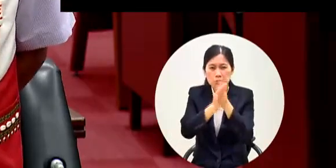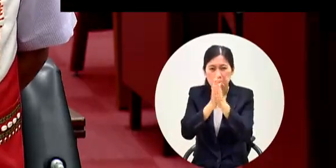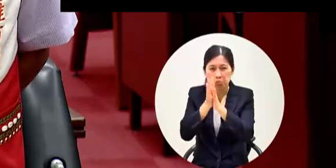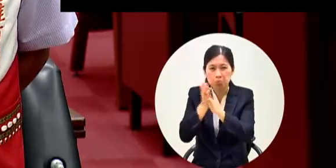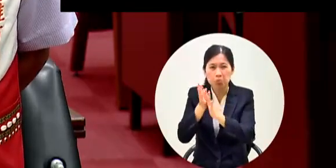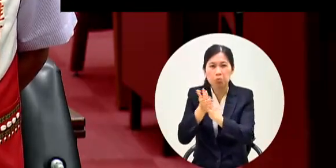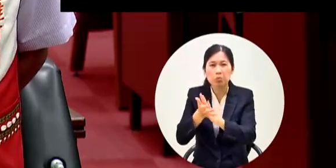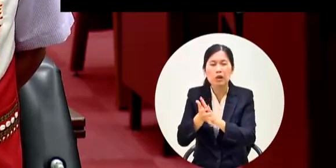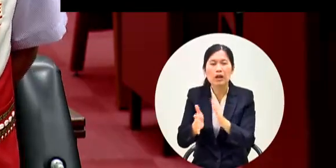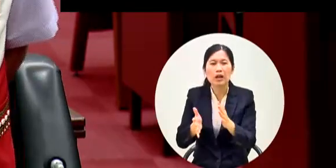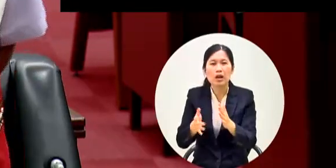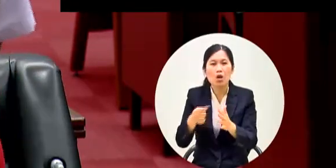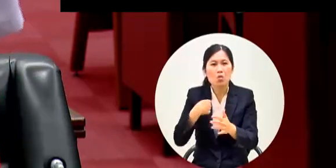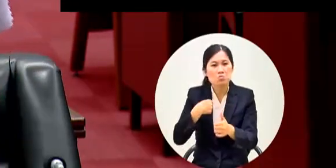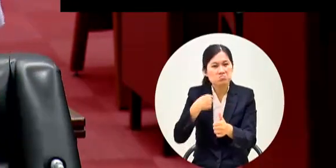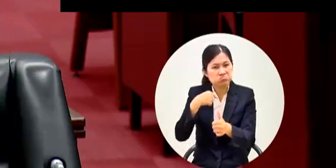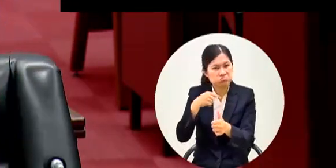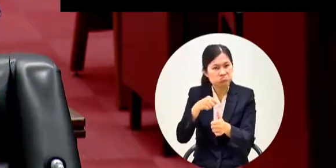要普世